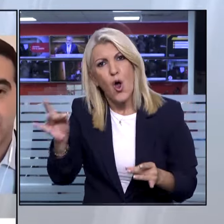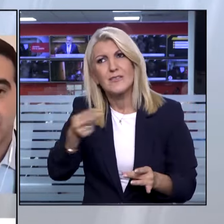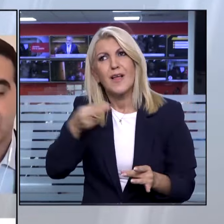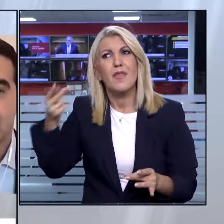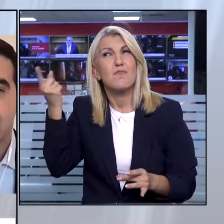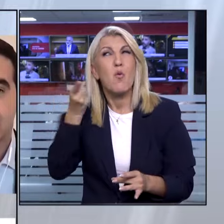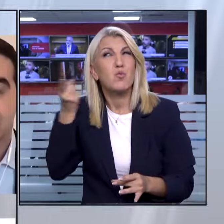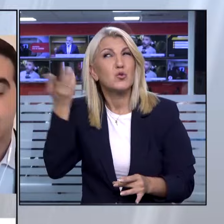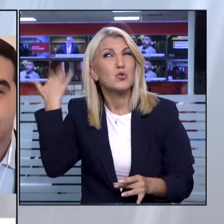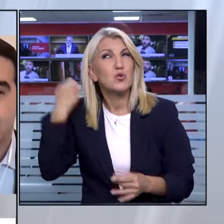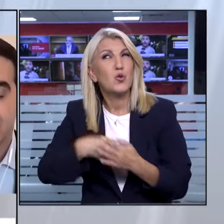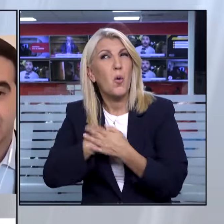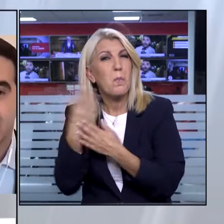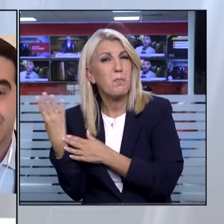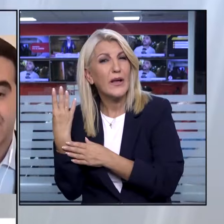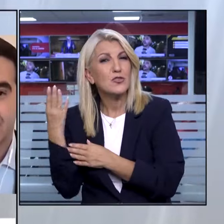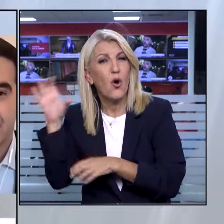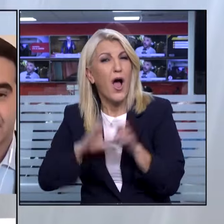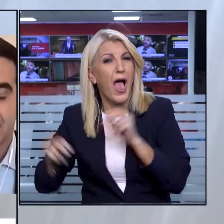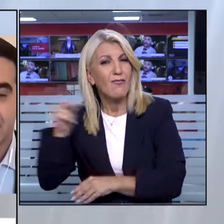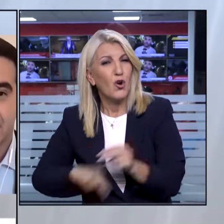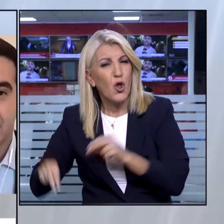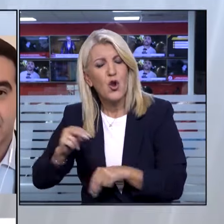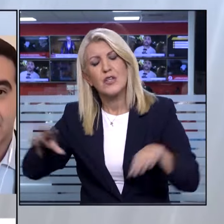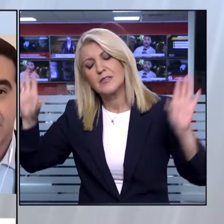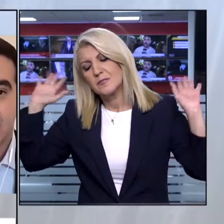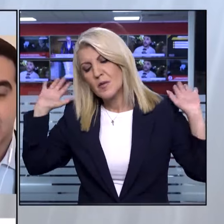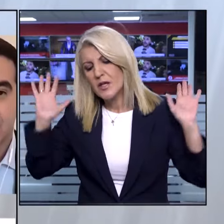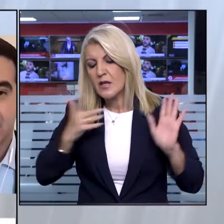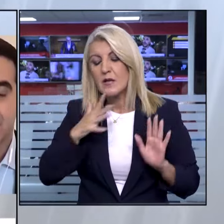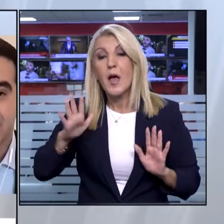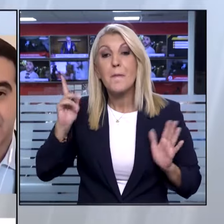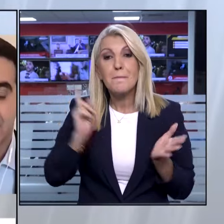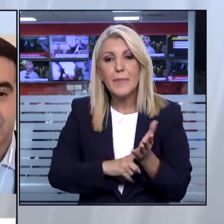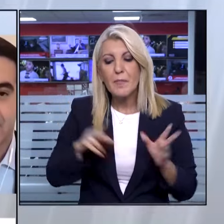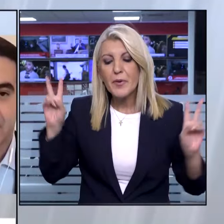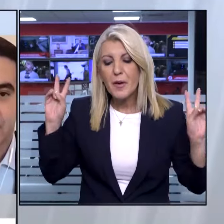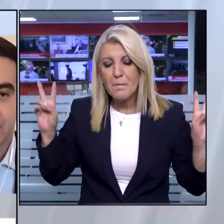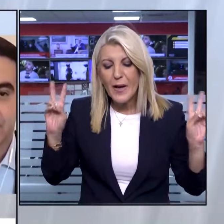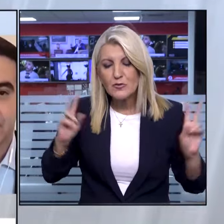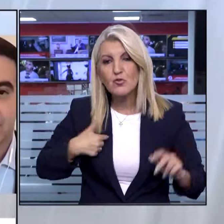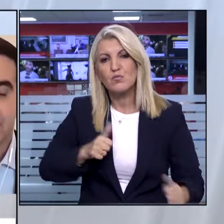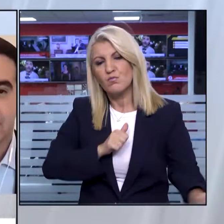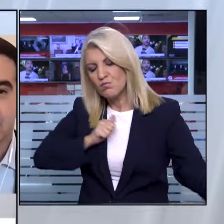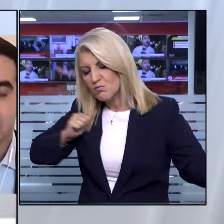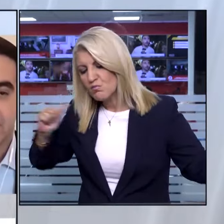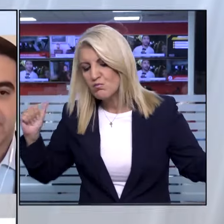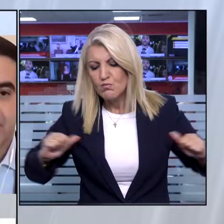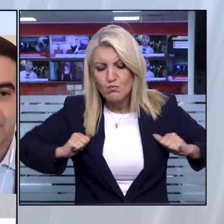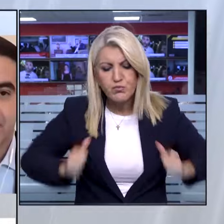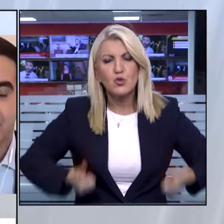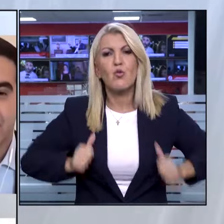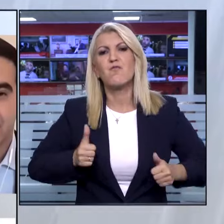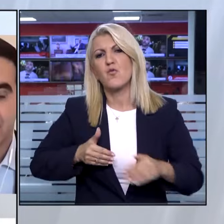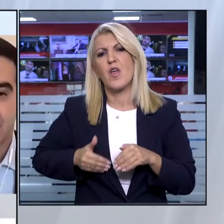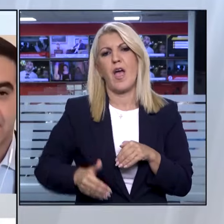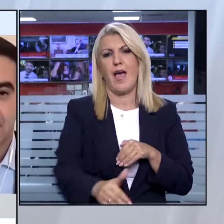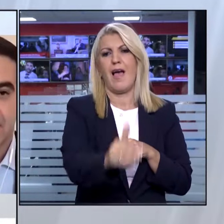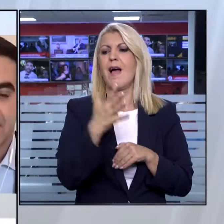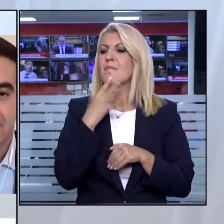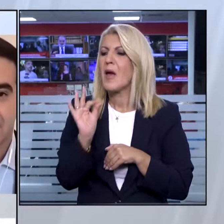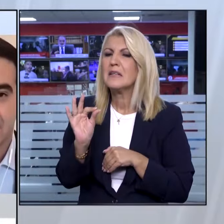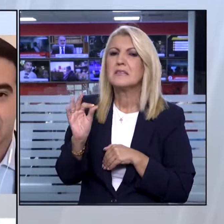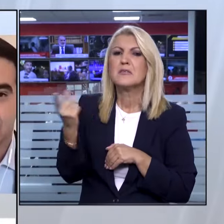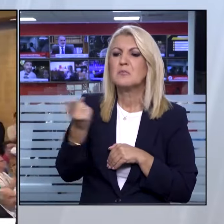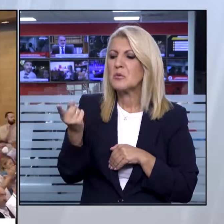πολιτών και θα πρέπει να πάρει την πρωτοβουλία να κάνει μια μεγάλη παράταξη και όχι αυτάρες και να ικανοποιείται σε ποσοστά 15,